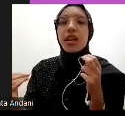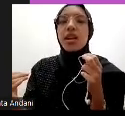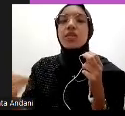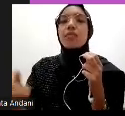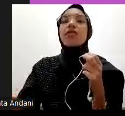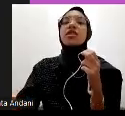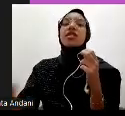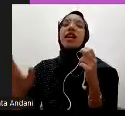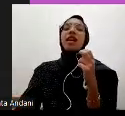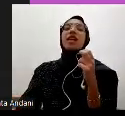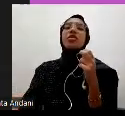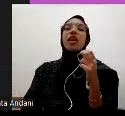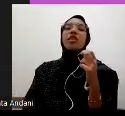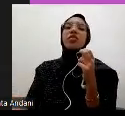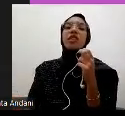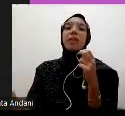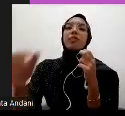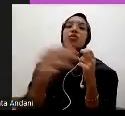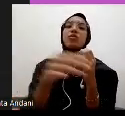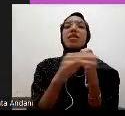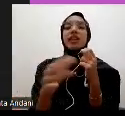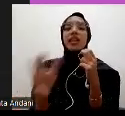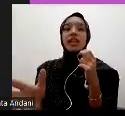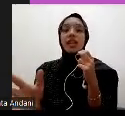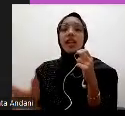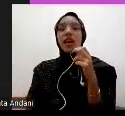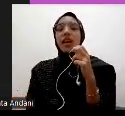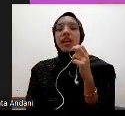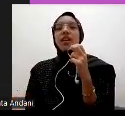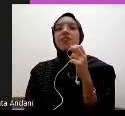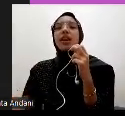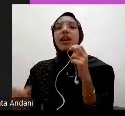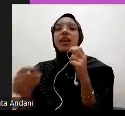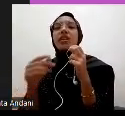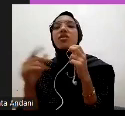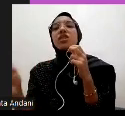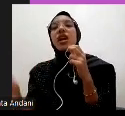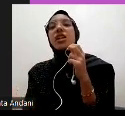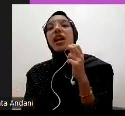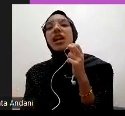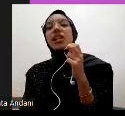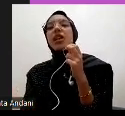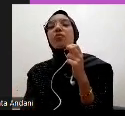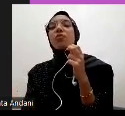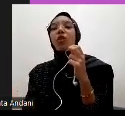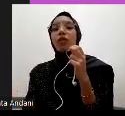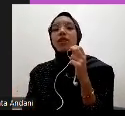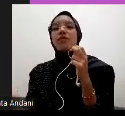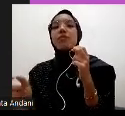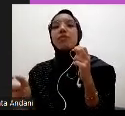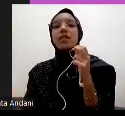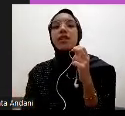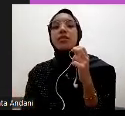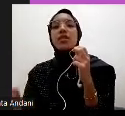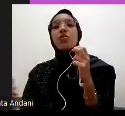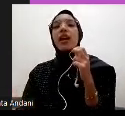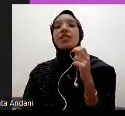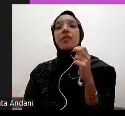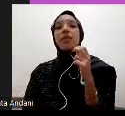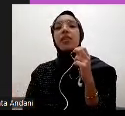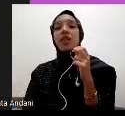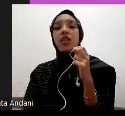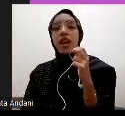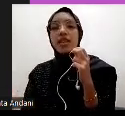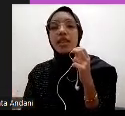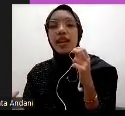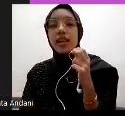menggunakan smartphone secara teratur, yaitu 87%-nya tadi. Nah, sementara yang selanjutnya adalah 30,9% siswa